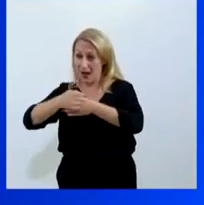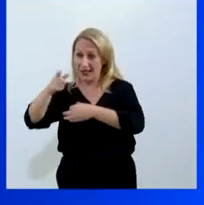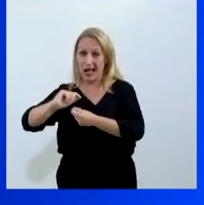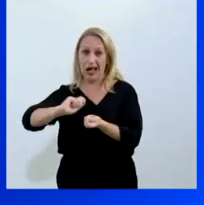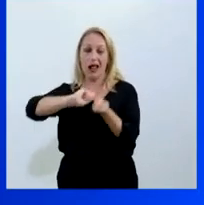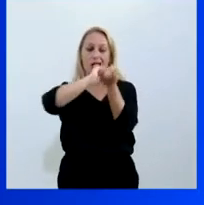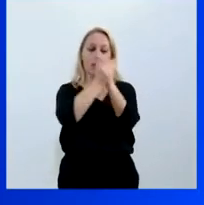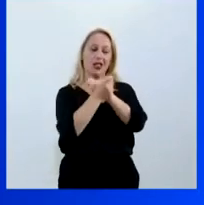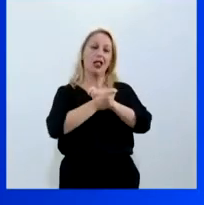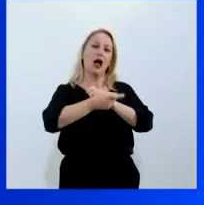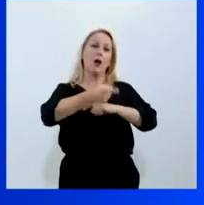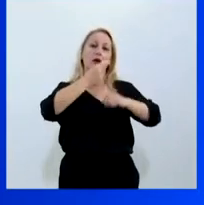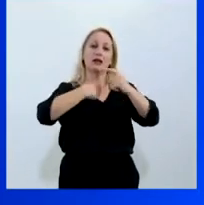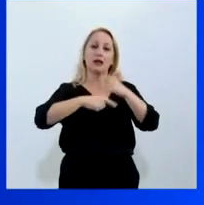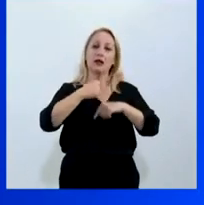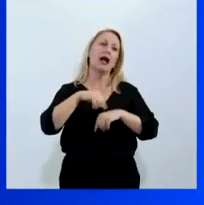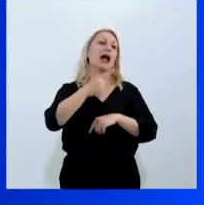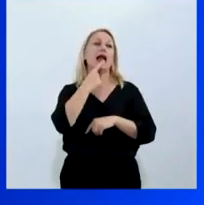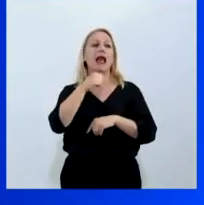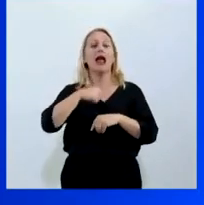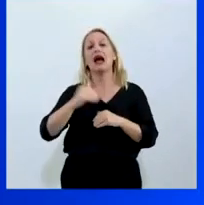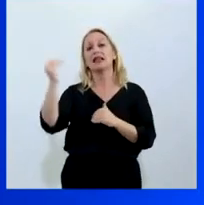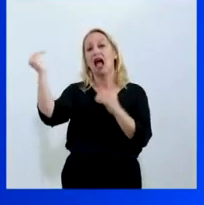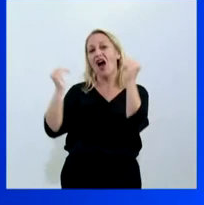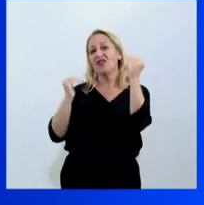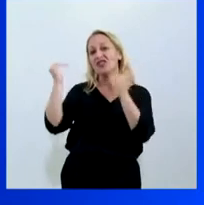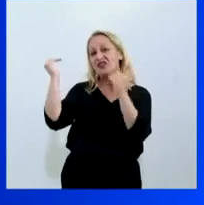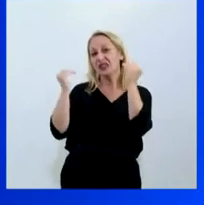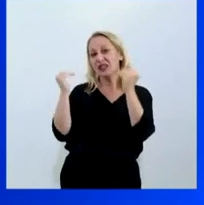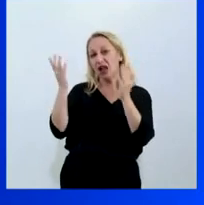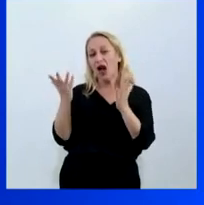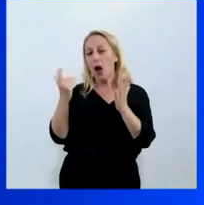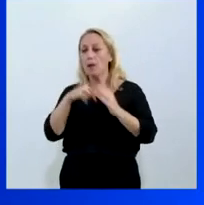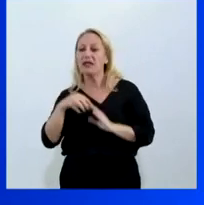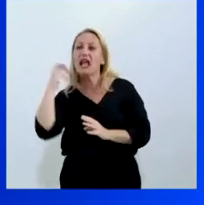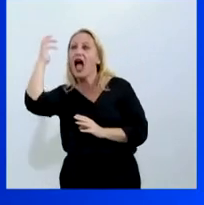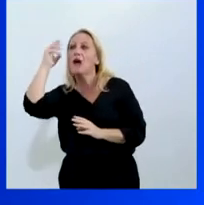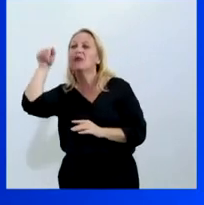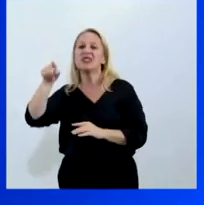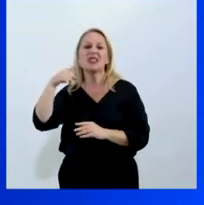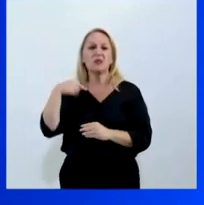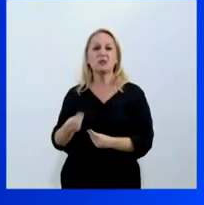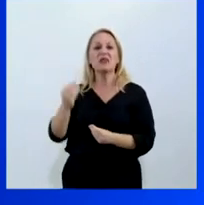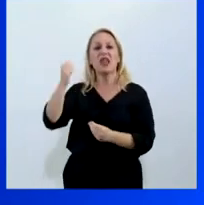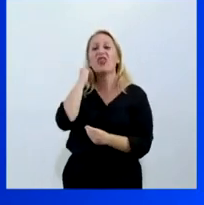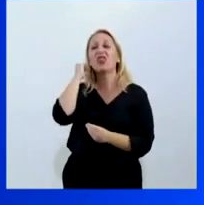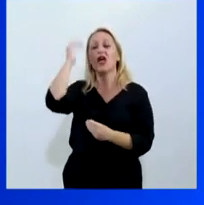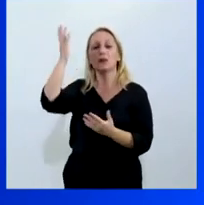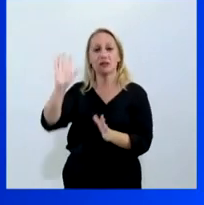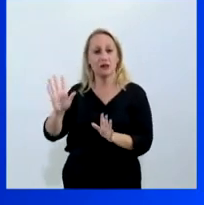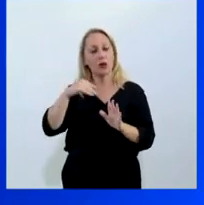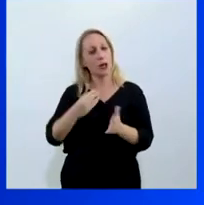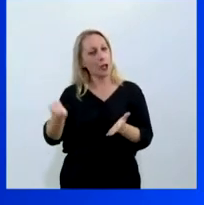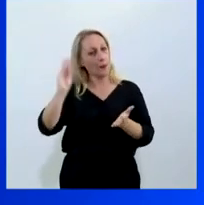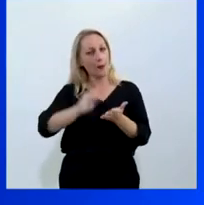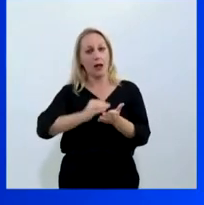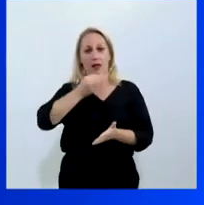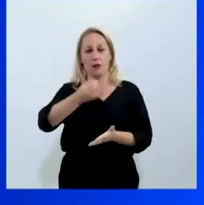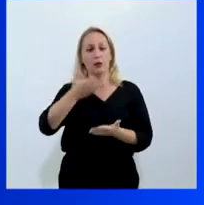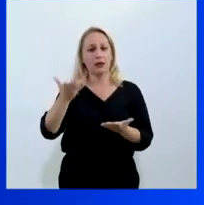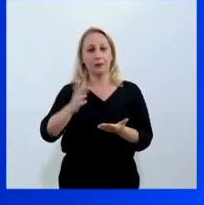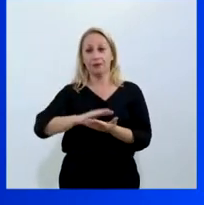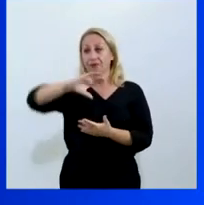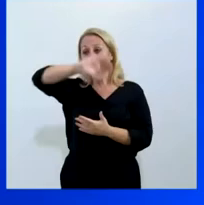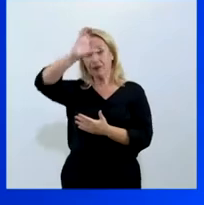μου, υπονοώντας ότι δήθεν εγώ αμφισβητώ την επιστήμη. Είπα και το επαναλαμβάνω ότι όταν επισκέφθηκα τον